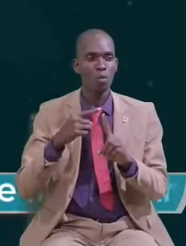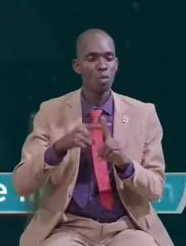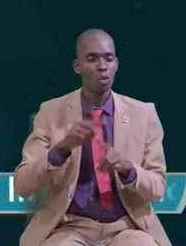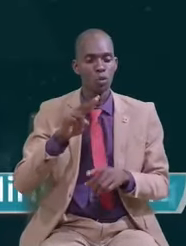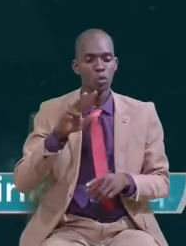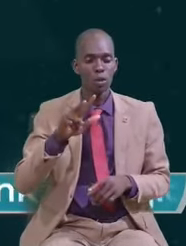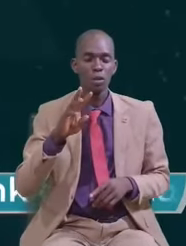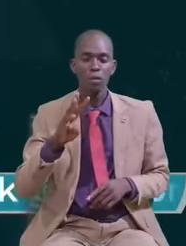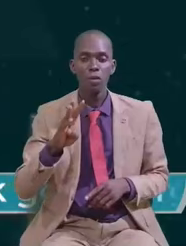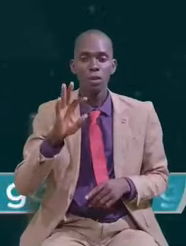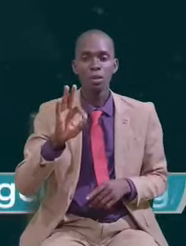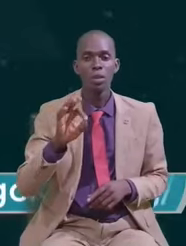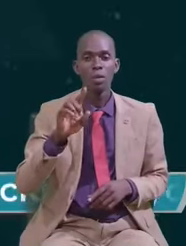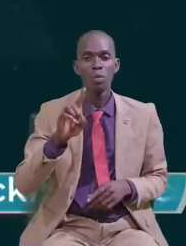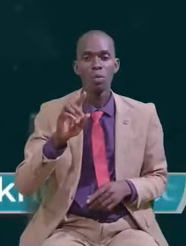91 54